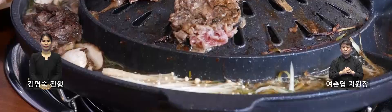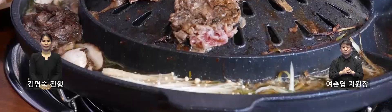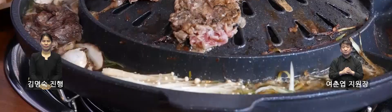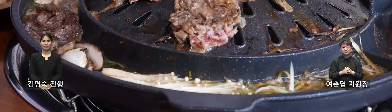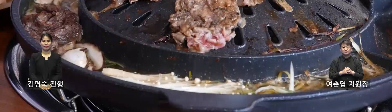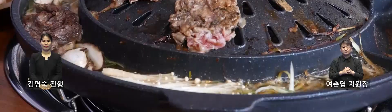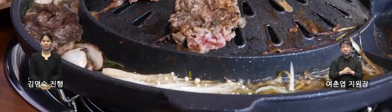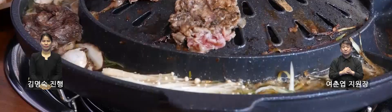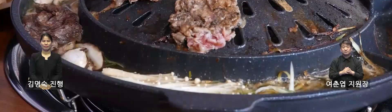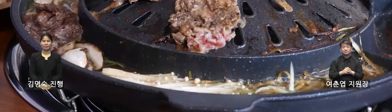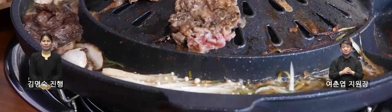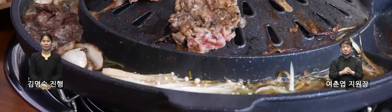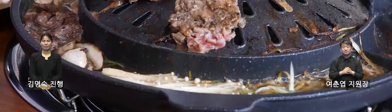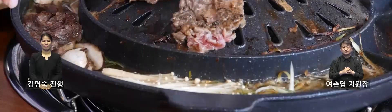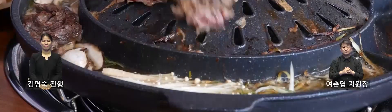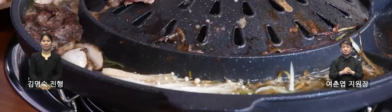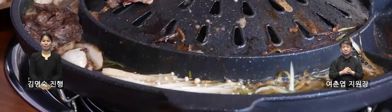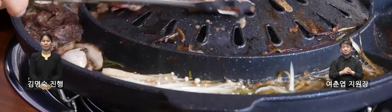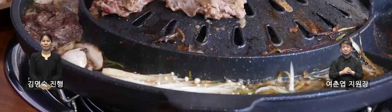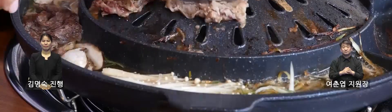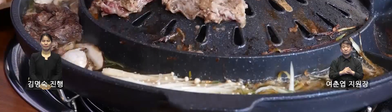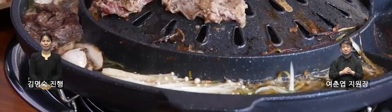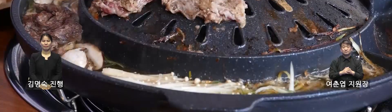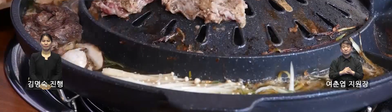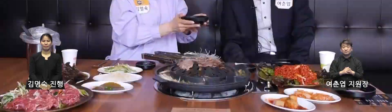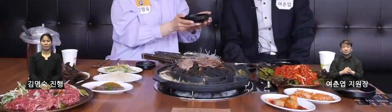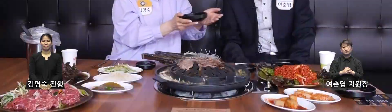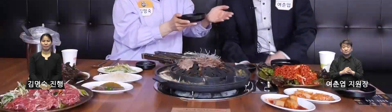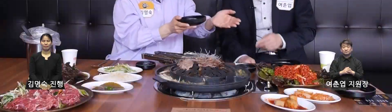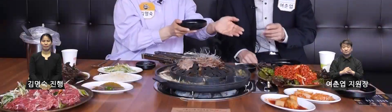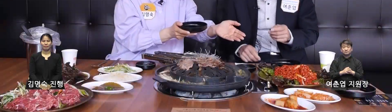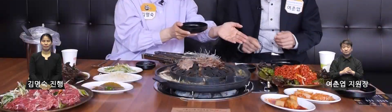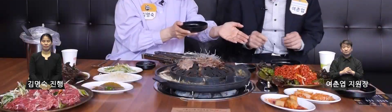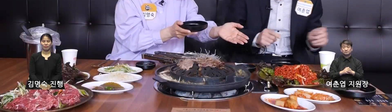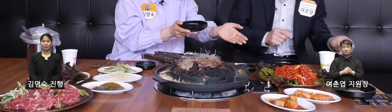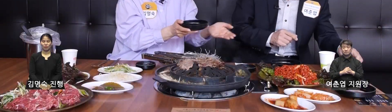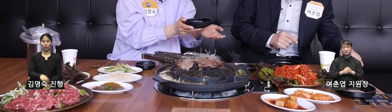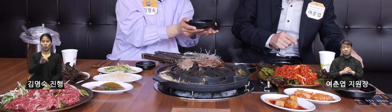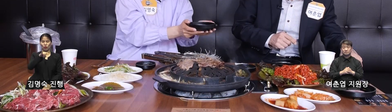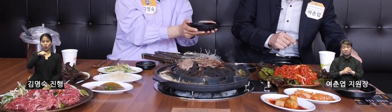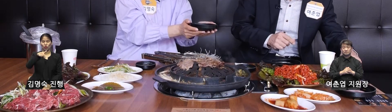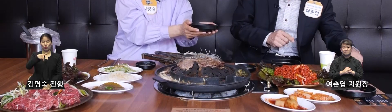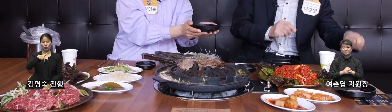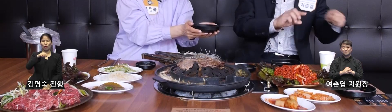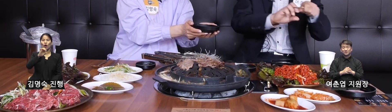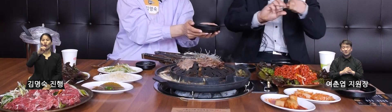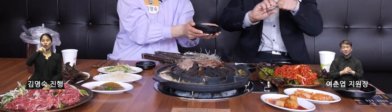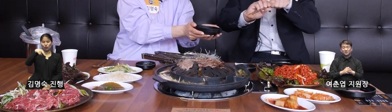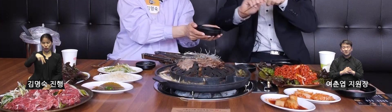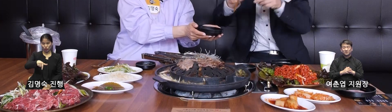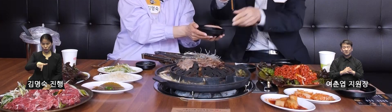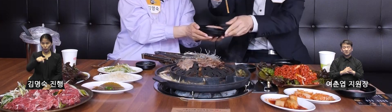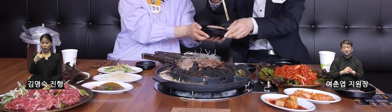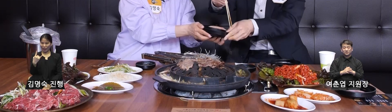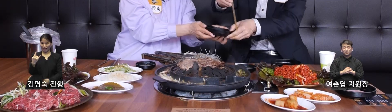자, 하고 그러면은 육회를 좀 더